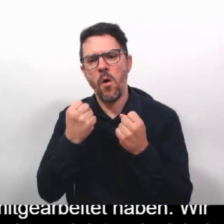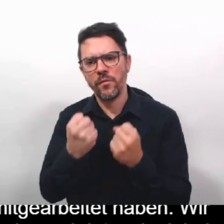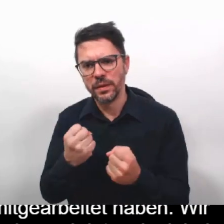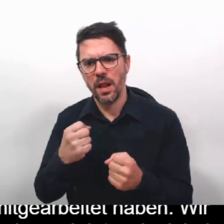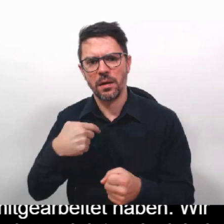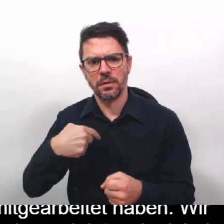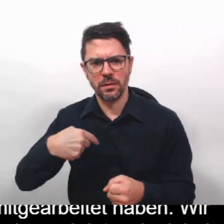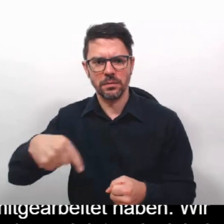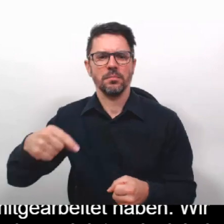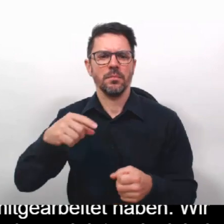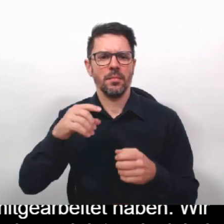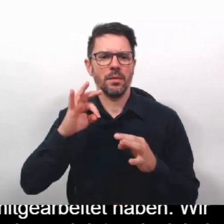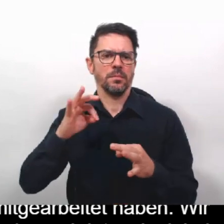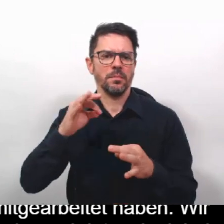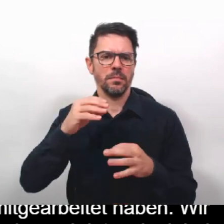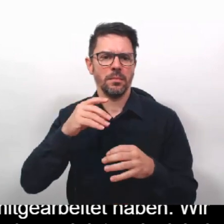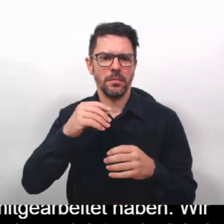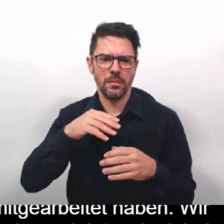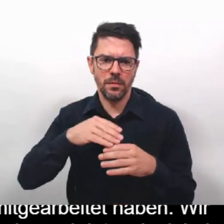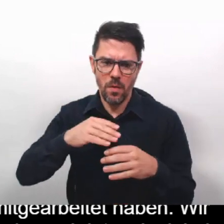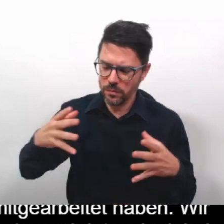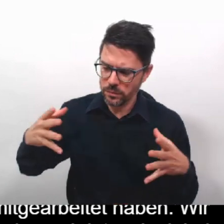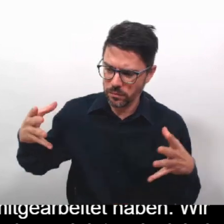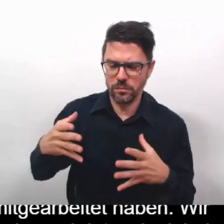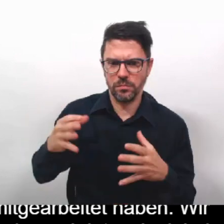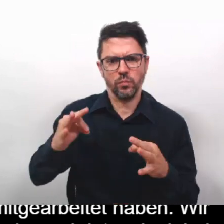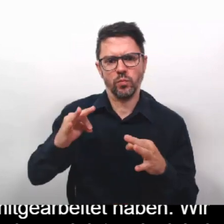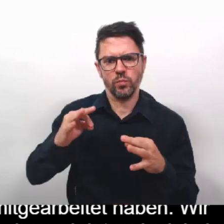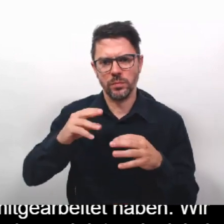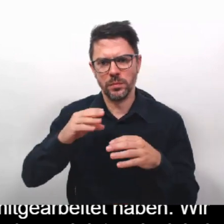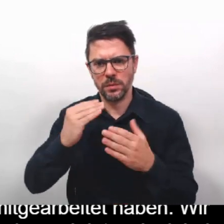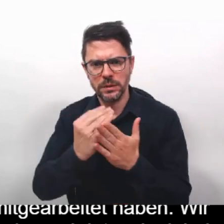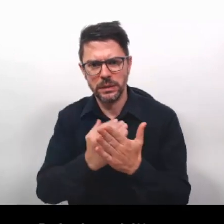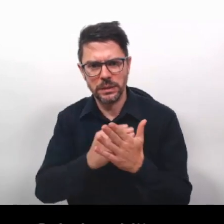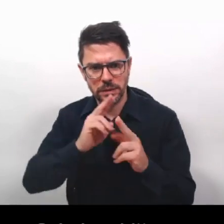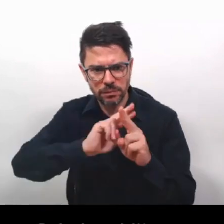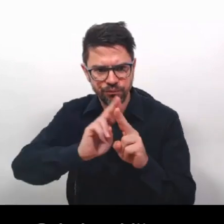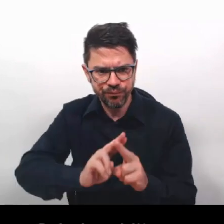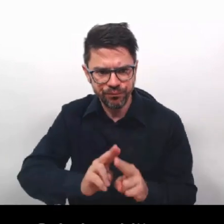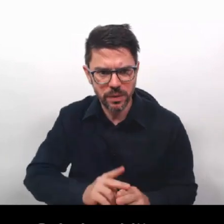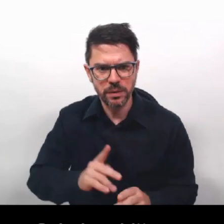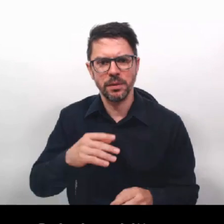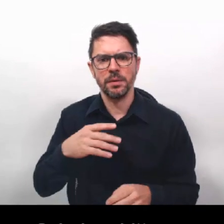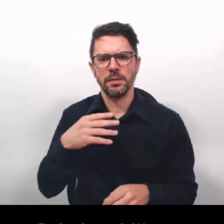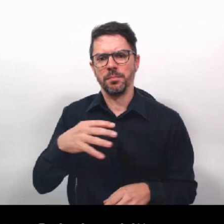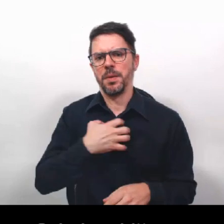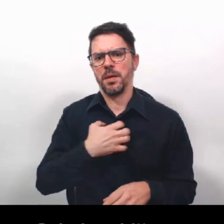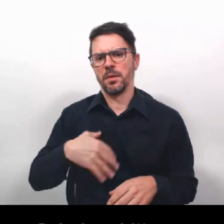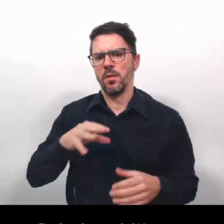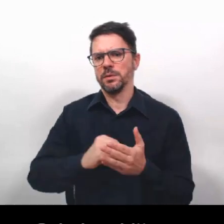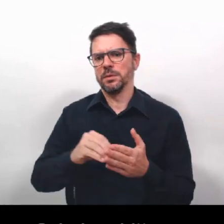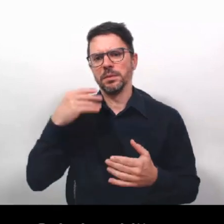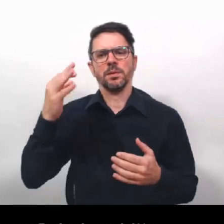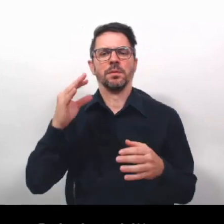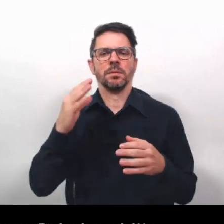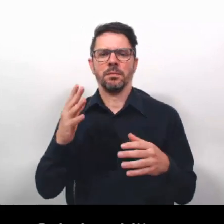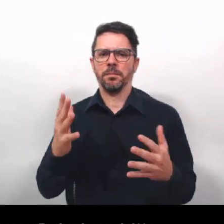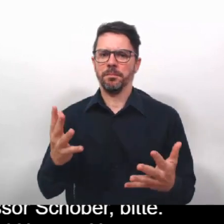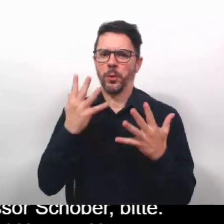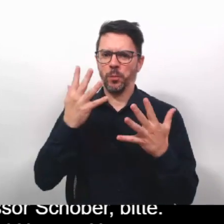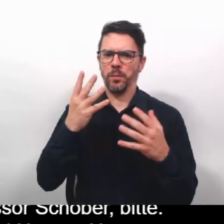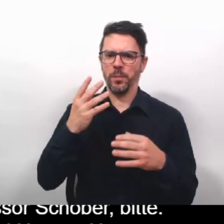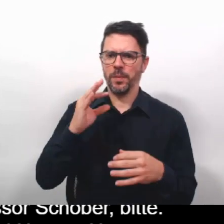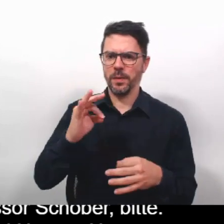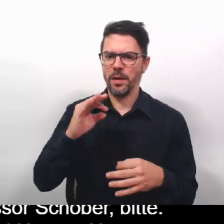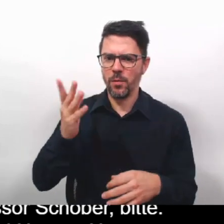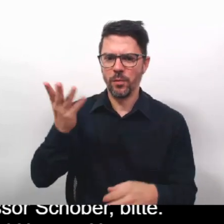hat sich die Welt verändert. Auch die Hochschulladenschaft hat sich deutlich verändert und wir stehen vor vielfältigen